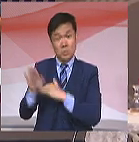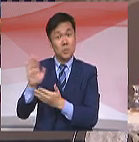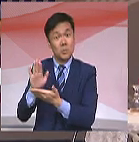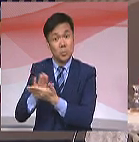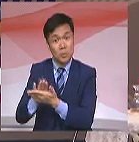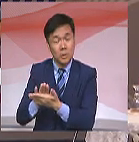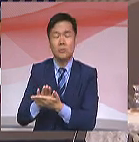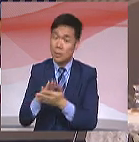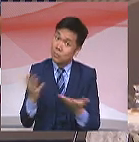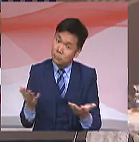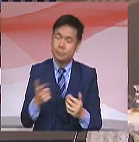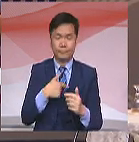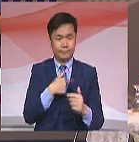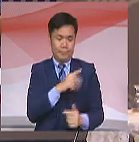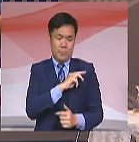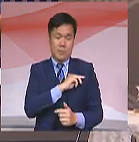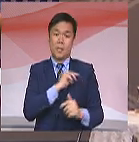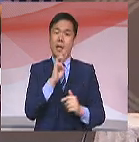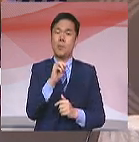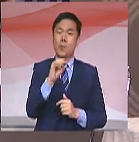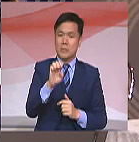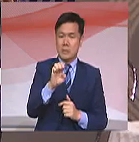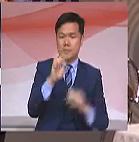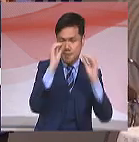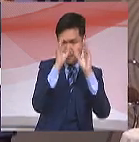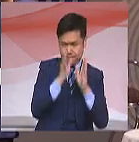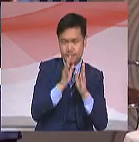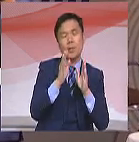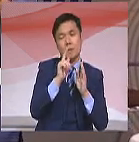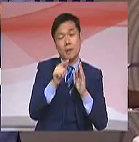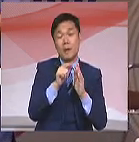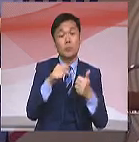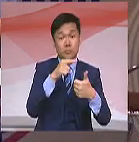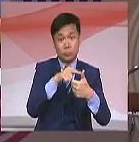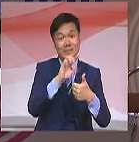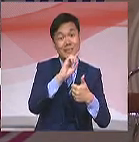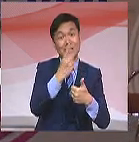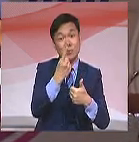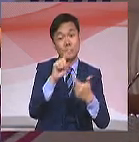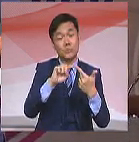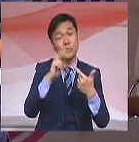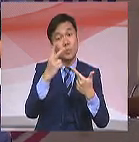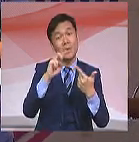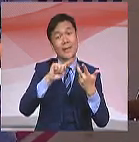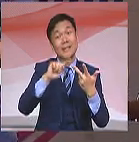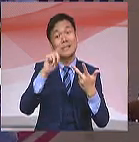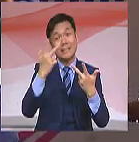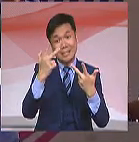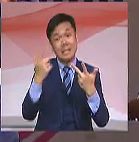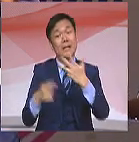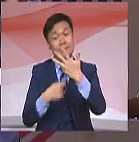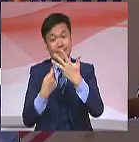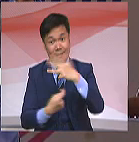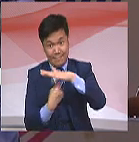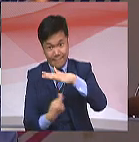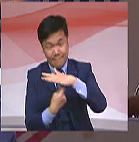telah membuat keputusan supaya murid prasekolah, murid tahun 1 dan murid tahun 2